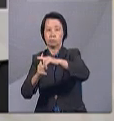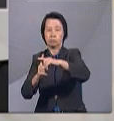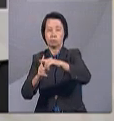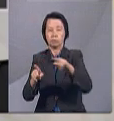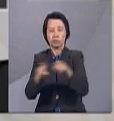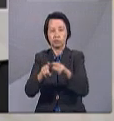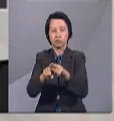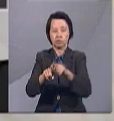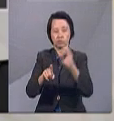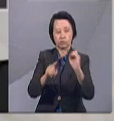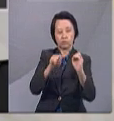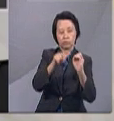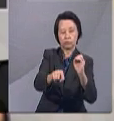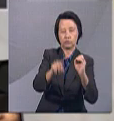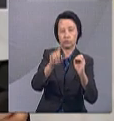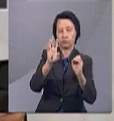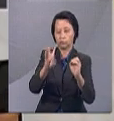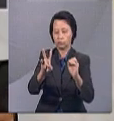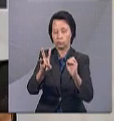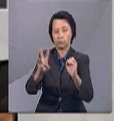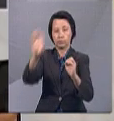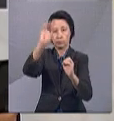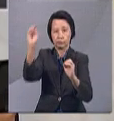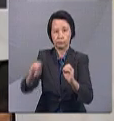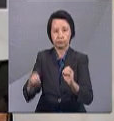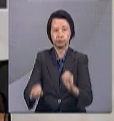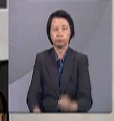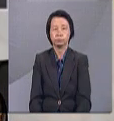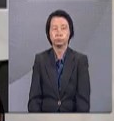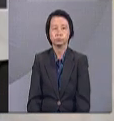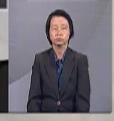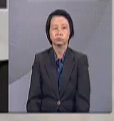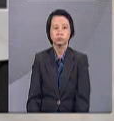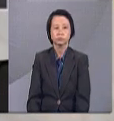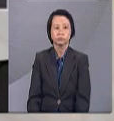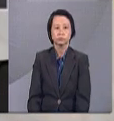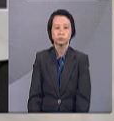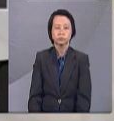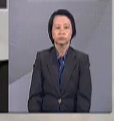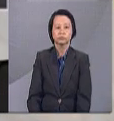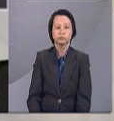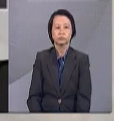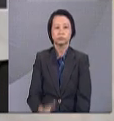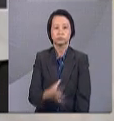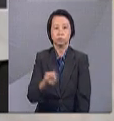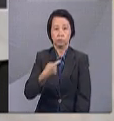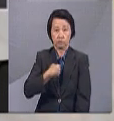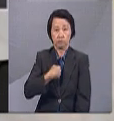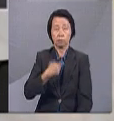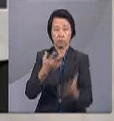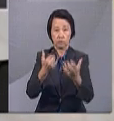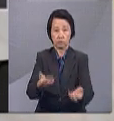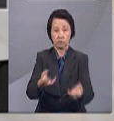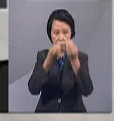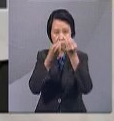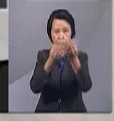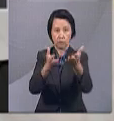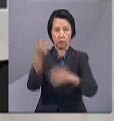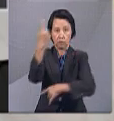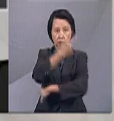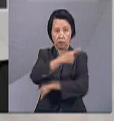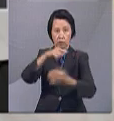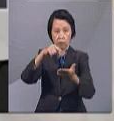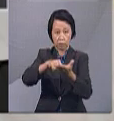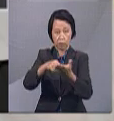bersamaan dengan kosong publon 700 dan eh begitu juga saya juga ingin memaklumkan hal ini